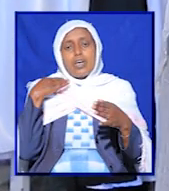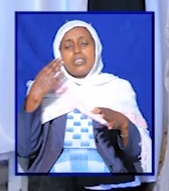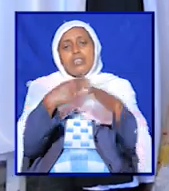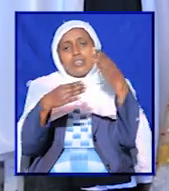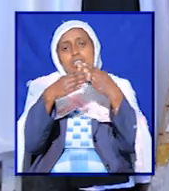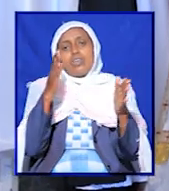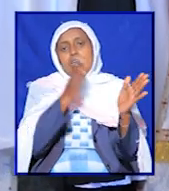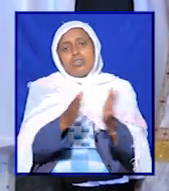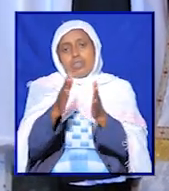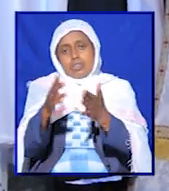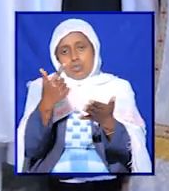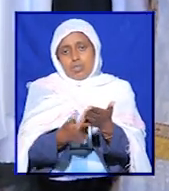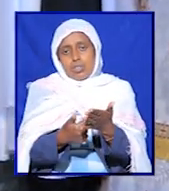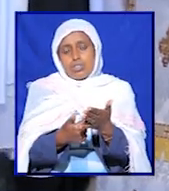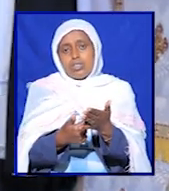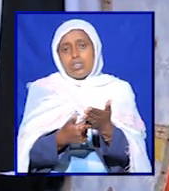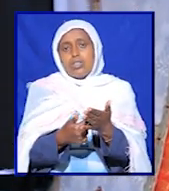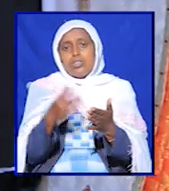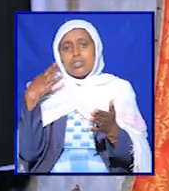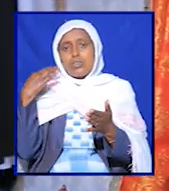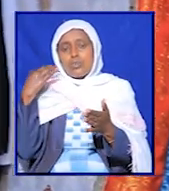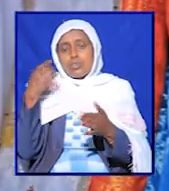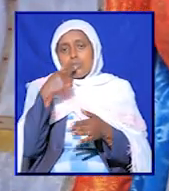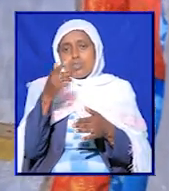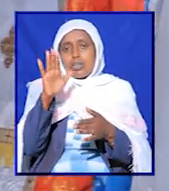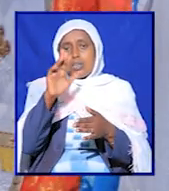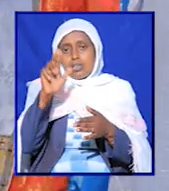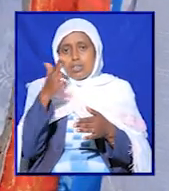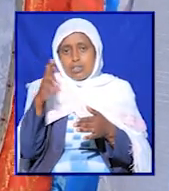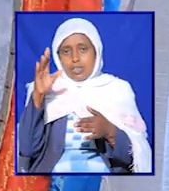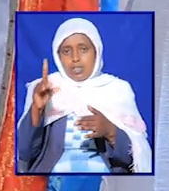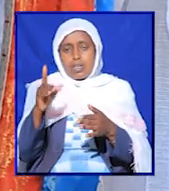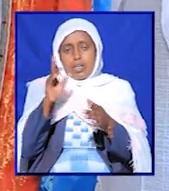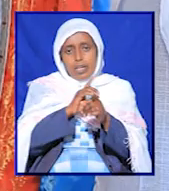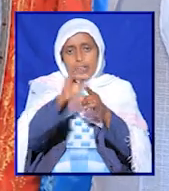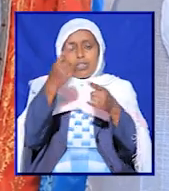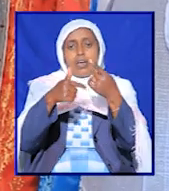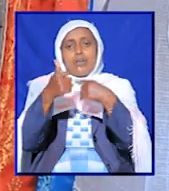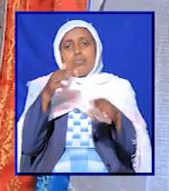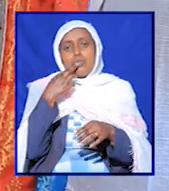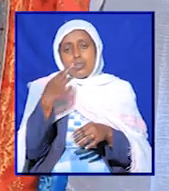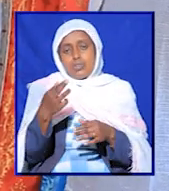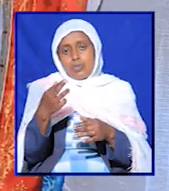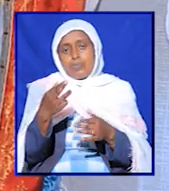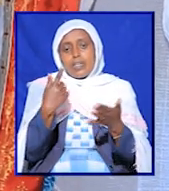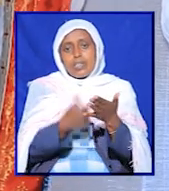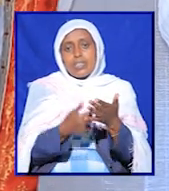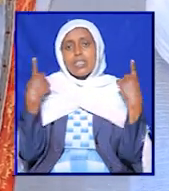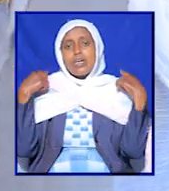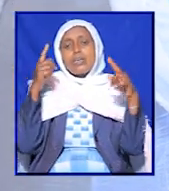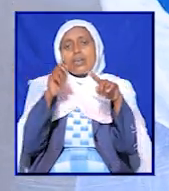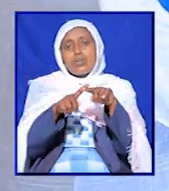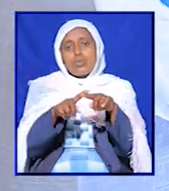የጨርቅ ደረጃ ይዘጋጃሉ። እነዚህ የግሪክ ጨርቆች የሚባሉት ናቸው። ከግሪክ ቀጥታ ተመርተው ከግሪክ የሚመጡ ልብሶች ናቸው።